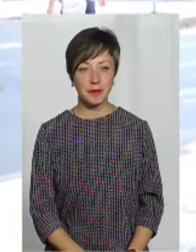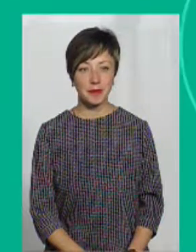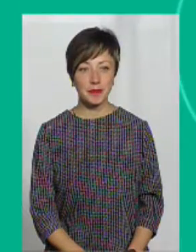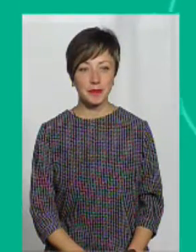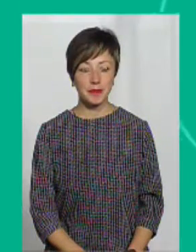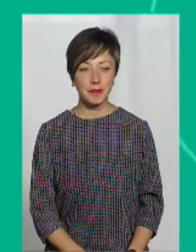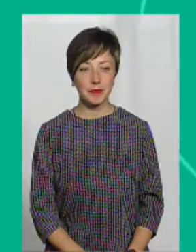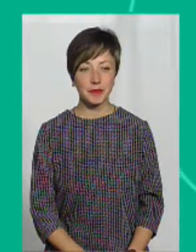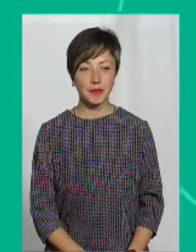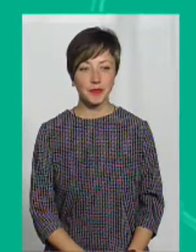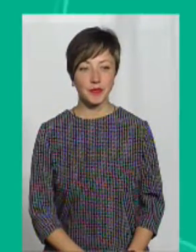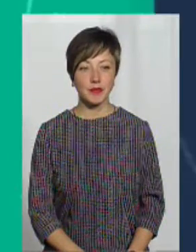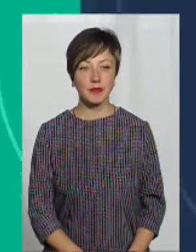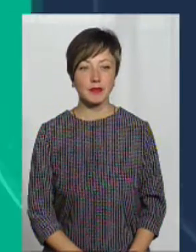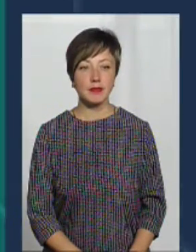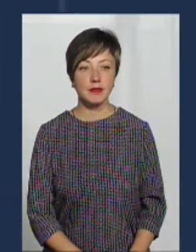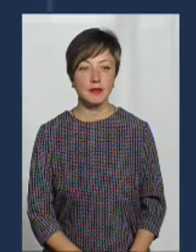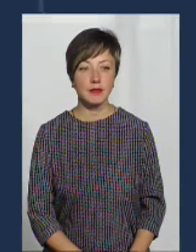боротися.